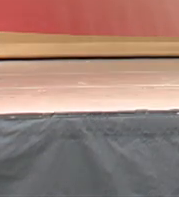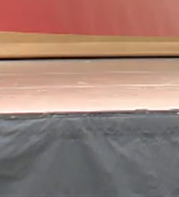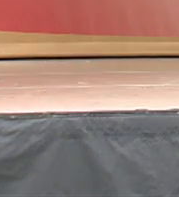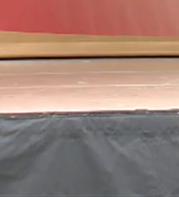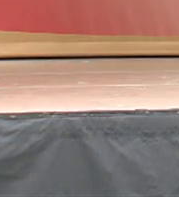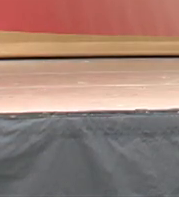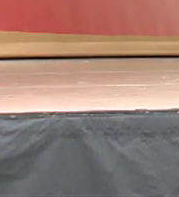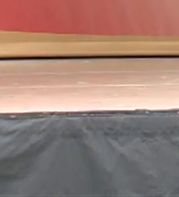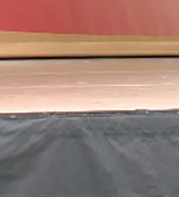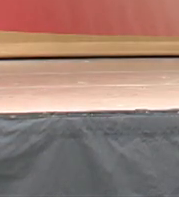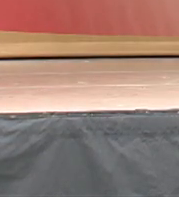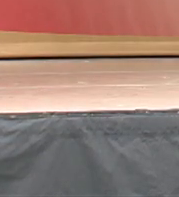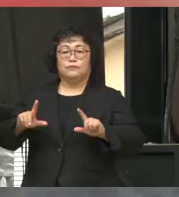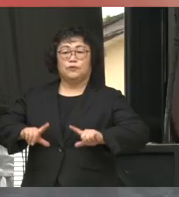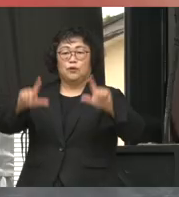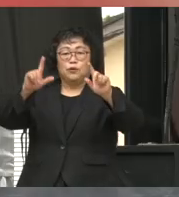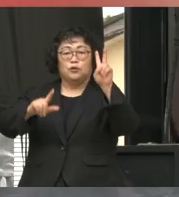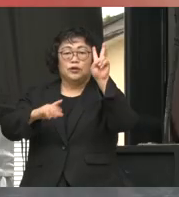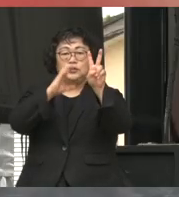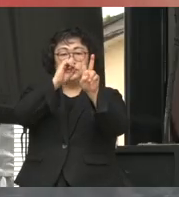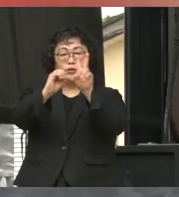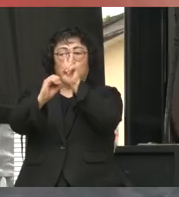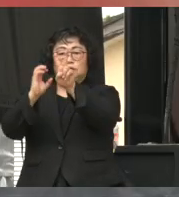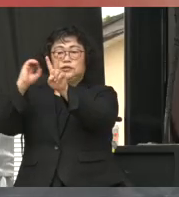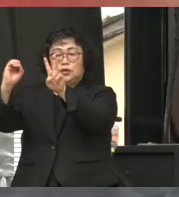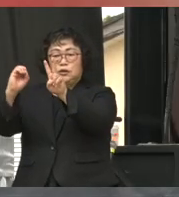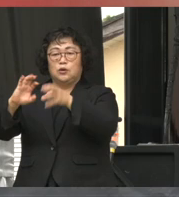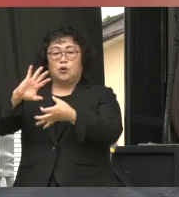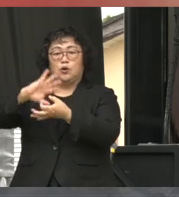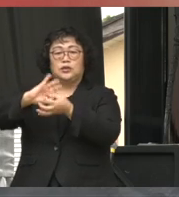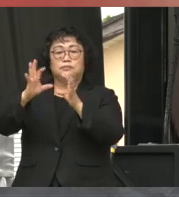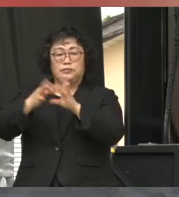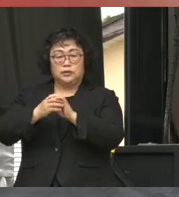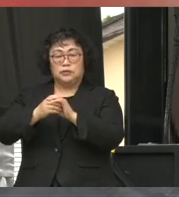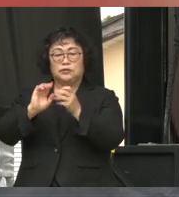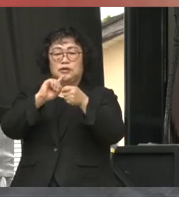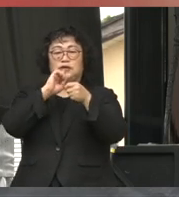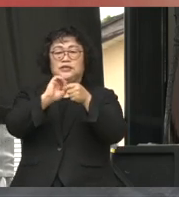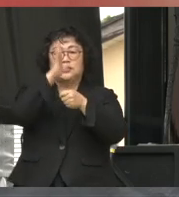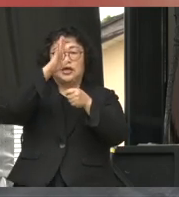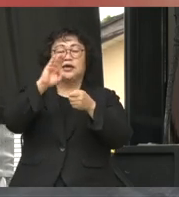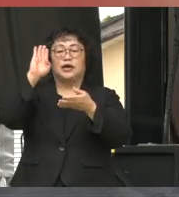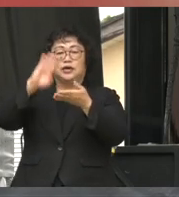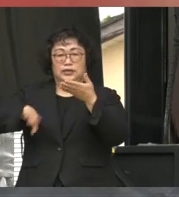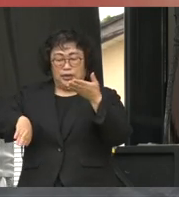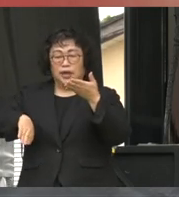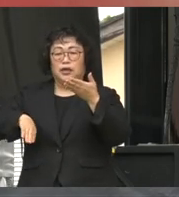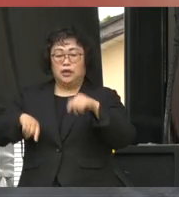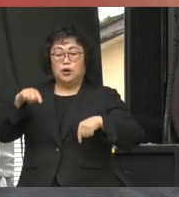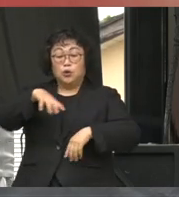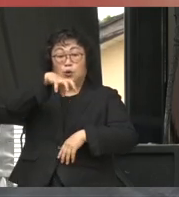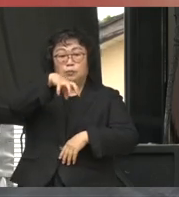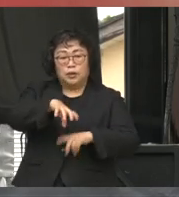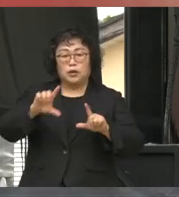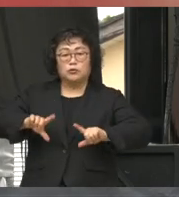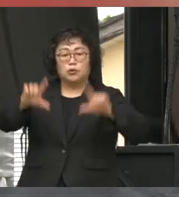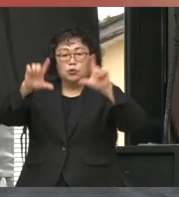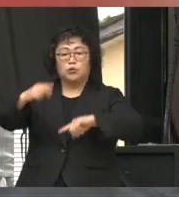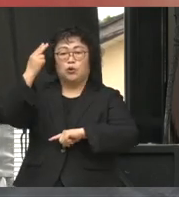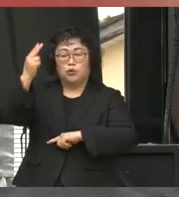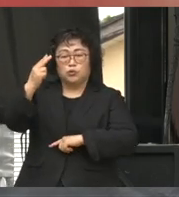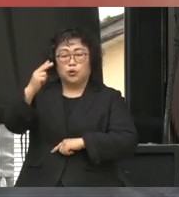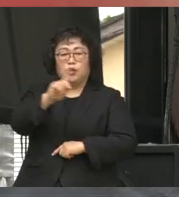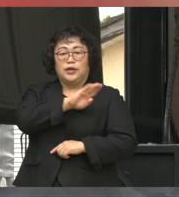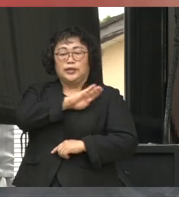いよいよ東京2020オリンピック聖火リレーステージにおいて東京都デ